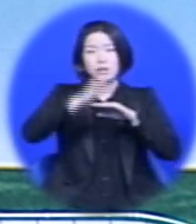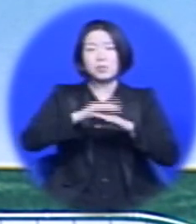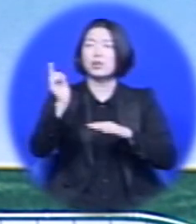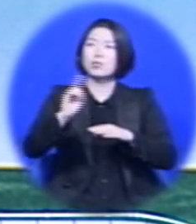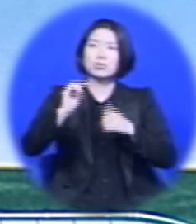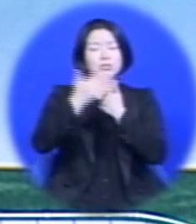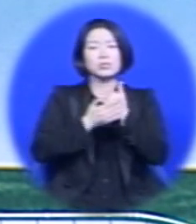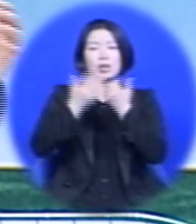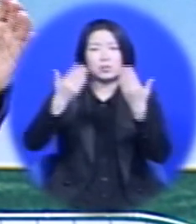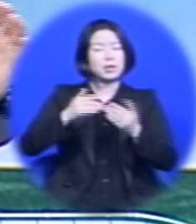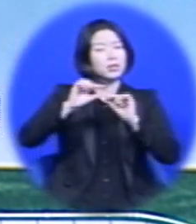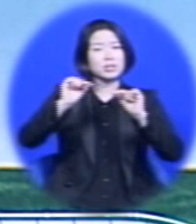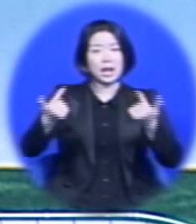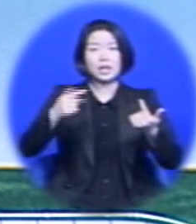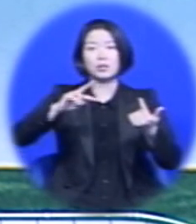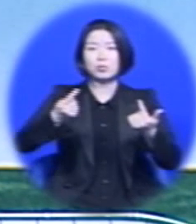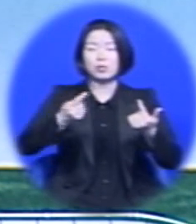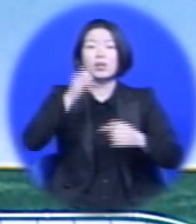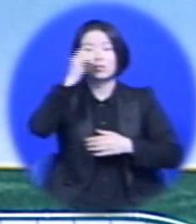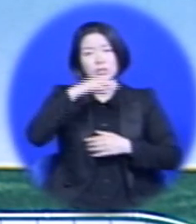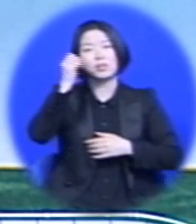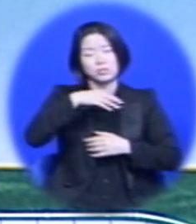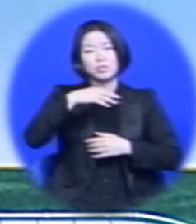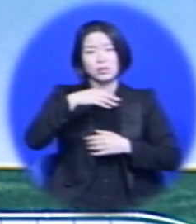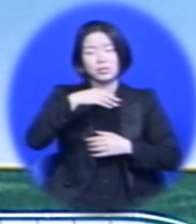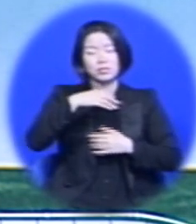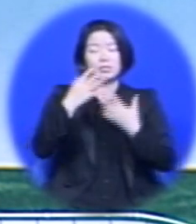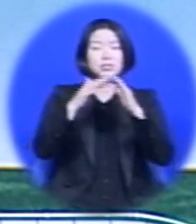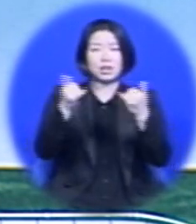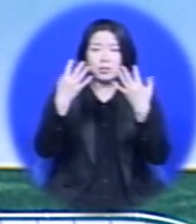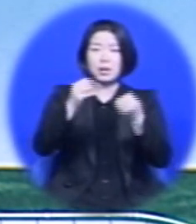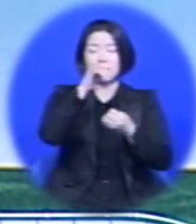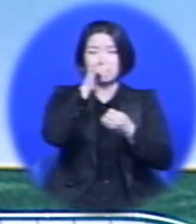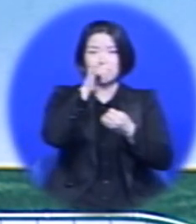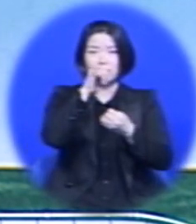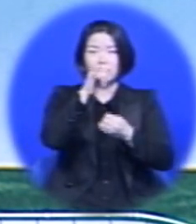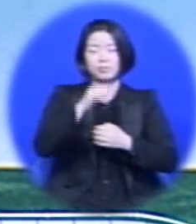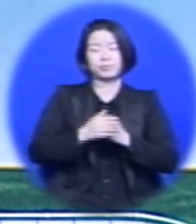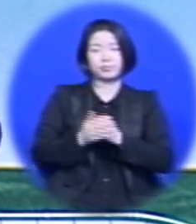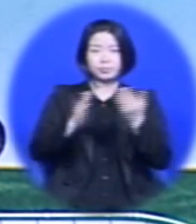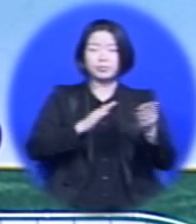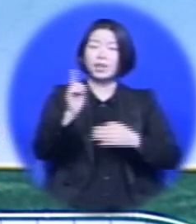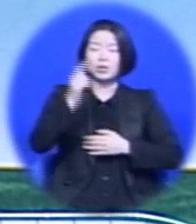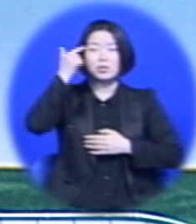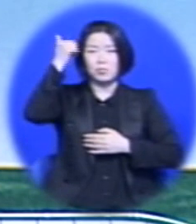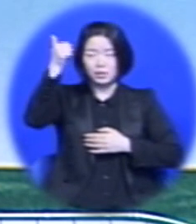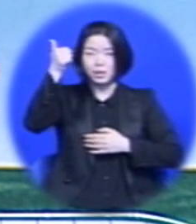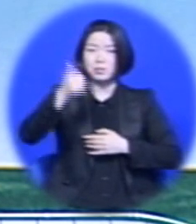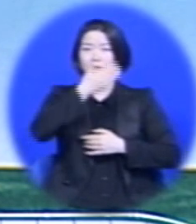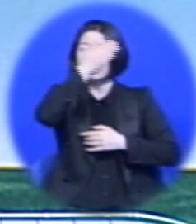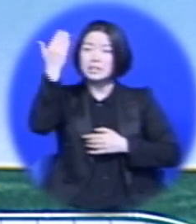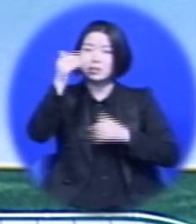받는 거 같지 않은데도 무덤덤한 사람이 많잖아요 어느 목사님에게 한 젊은이가 찾아와서